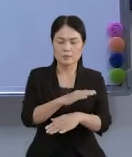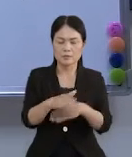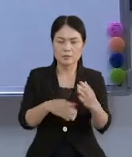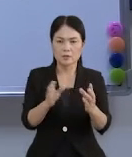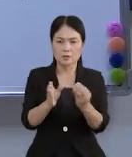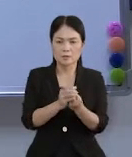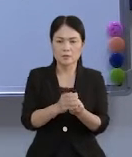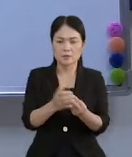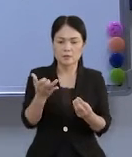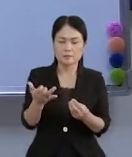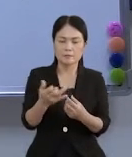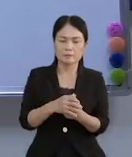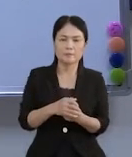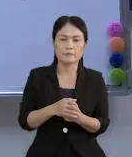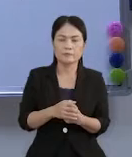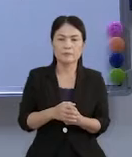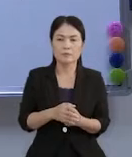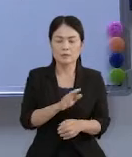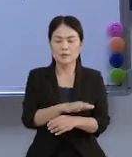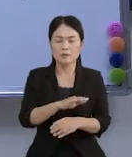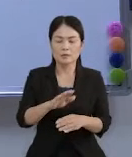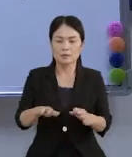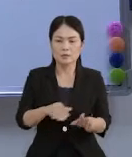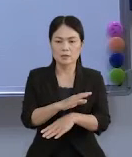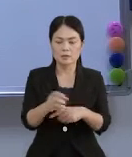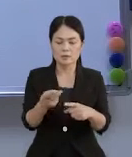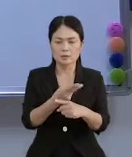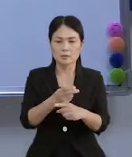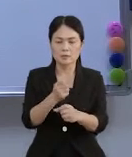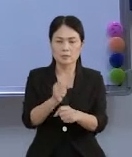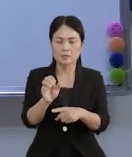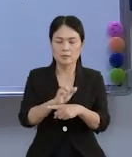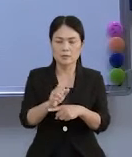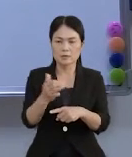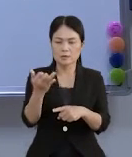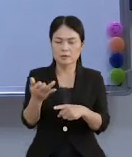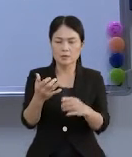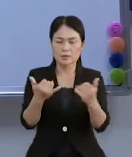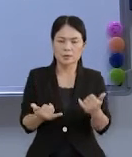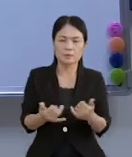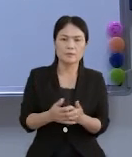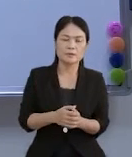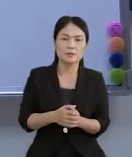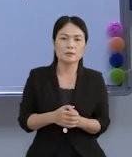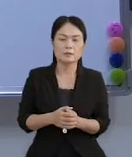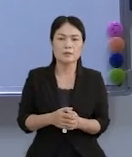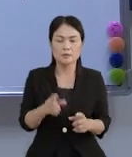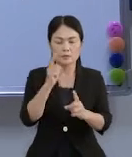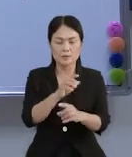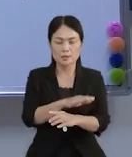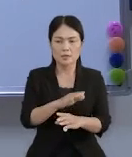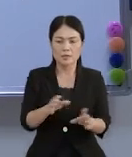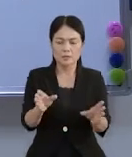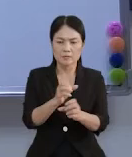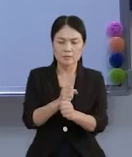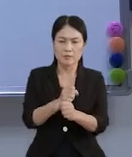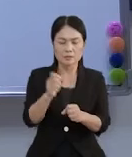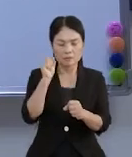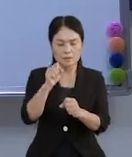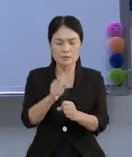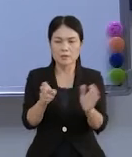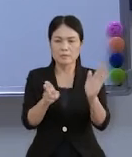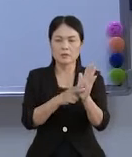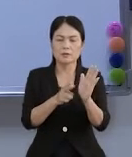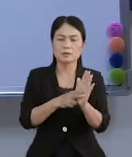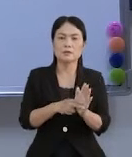ốc miên chùm nôn bầm pì chúng sông côn tiếng ốc nia vật hạt thưa chấm nọt tiếng trầm pì nì chả đập bay ở côn bán vô cam